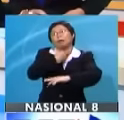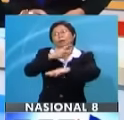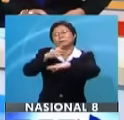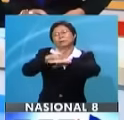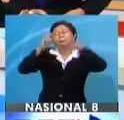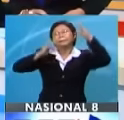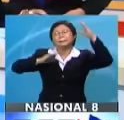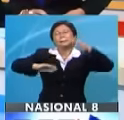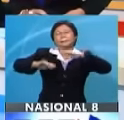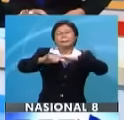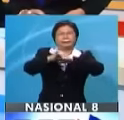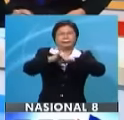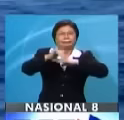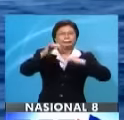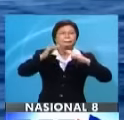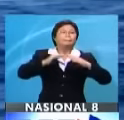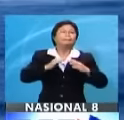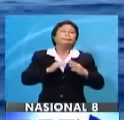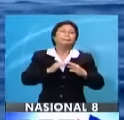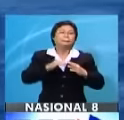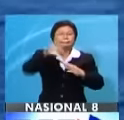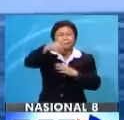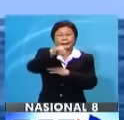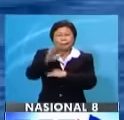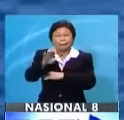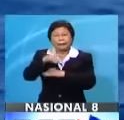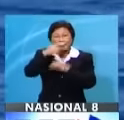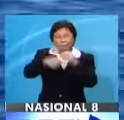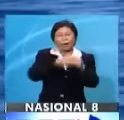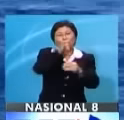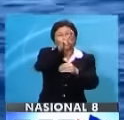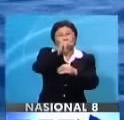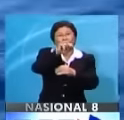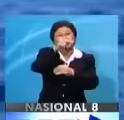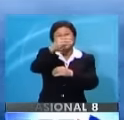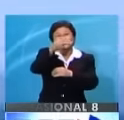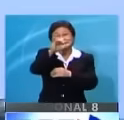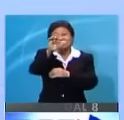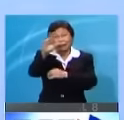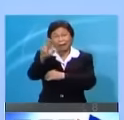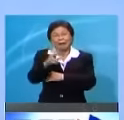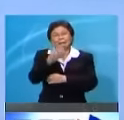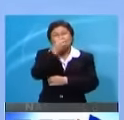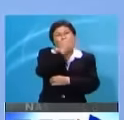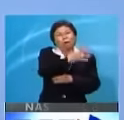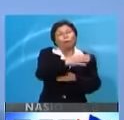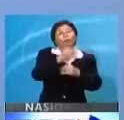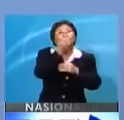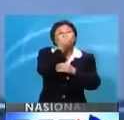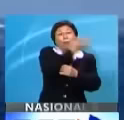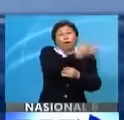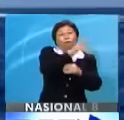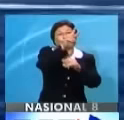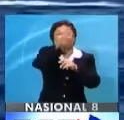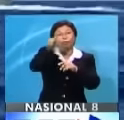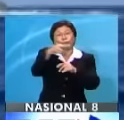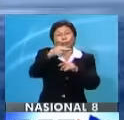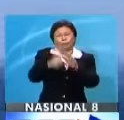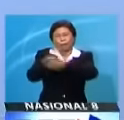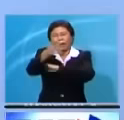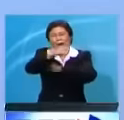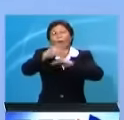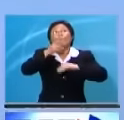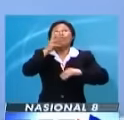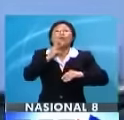di negara itu. Pertubuhan Bangsa Bersatu mengenai pelarian UNHCR mendedahkan lebih 2,000 pelarian termasuk wanita dan